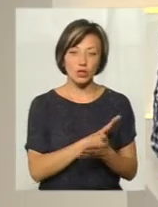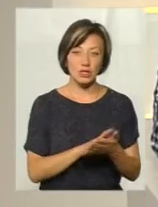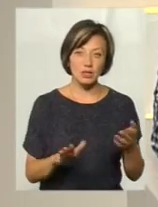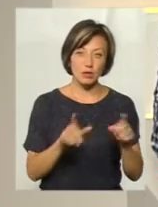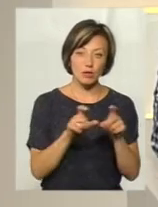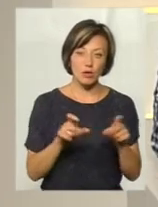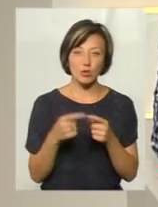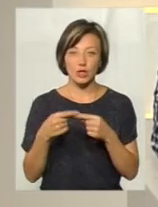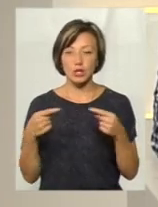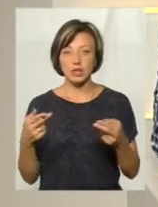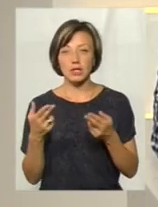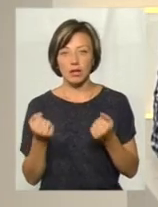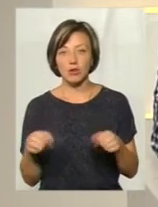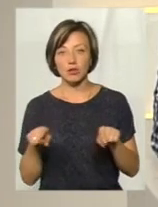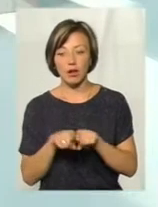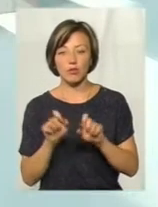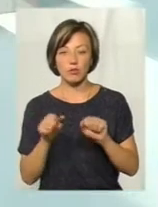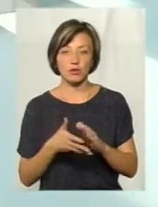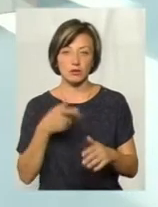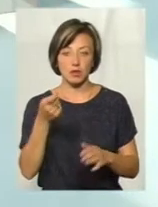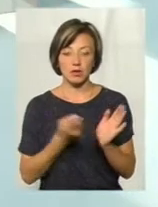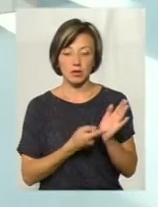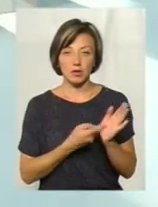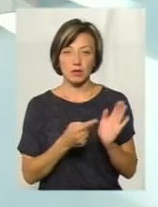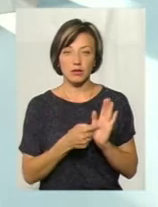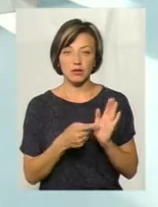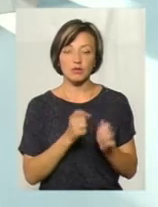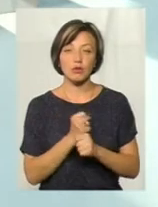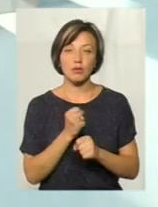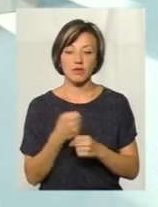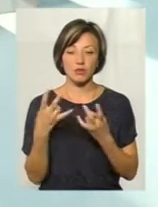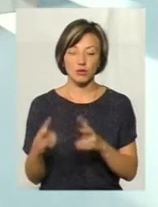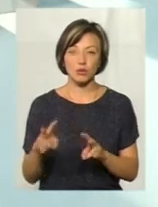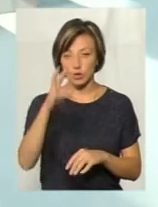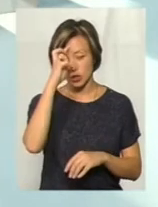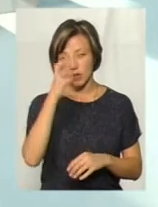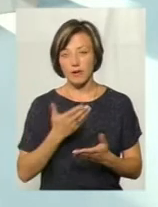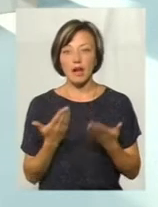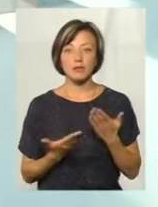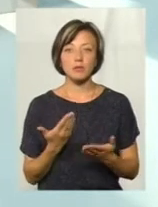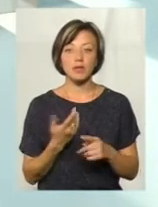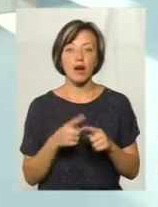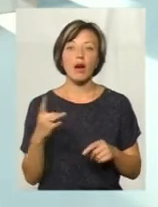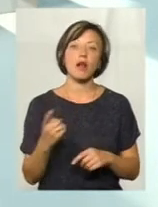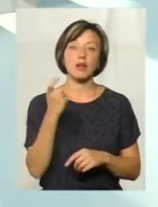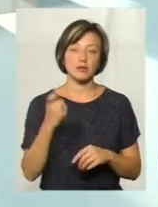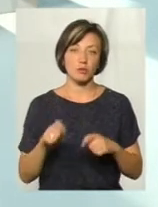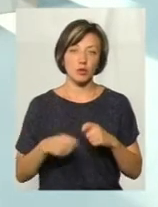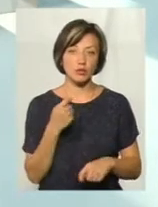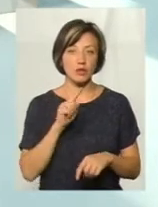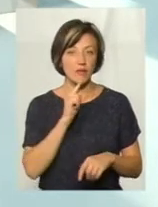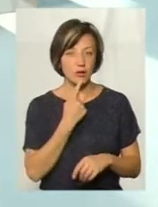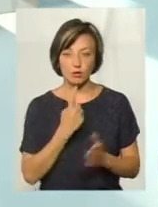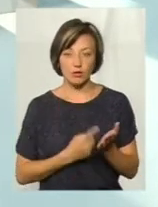собі господарювання, так, йому можна потім це доводити, що він чинив. А якщо це було якесь короткочасне порушення, то дуже